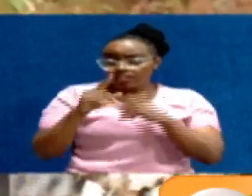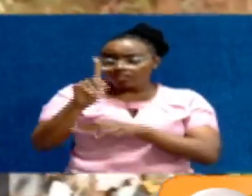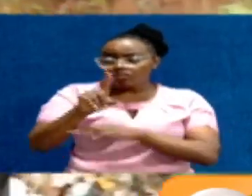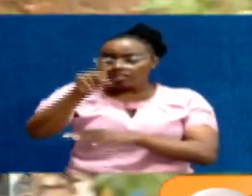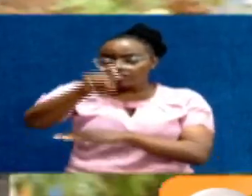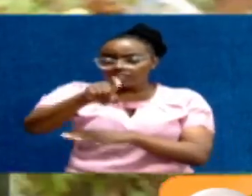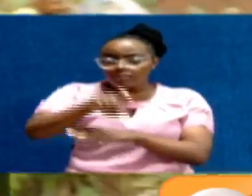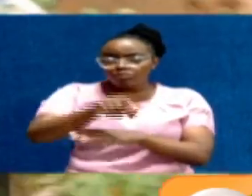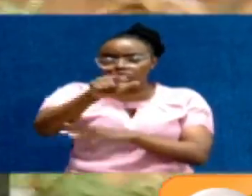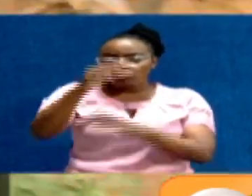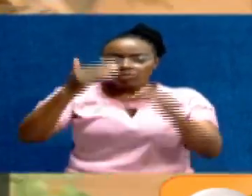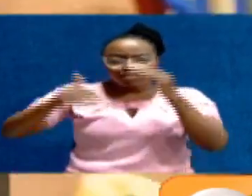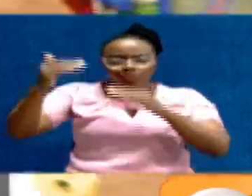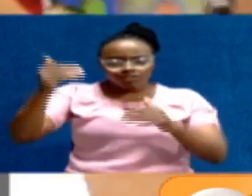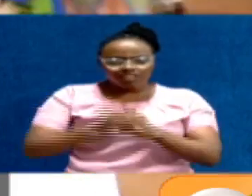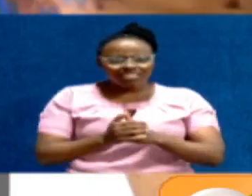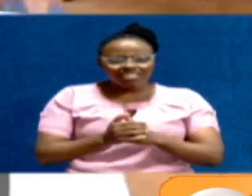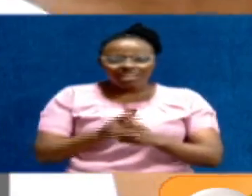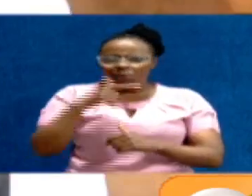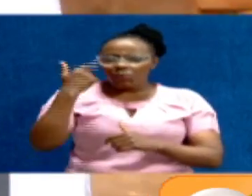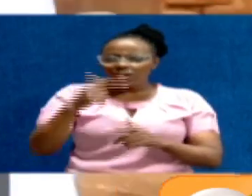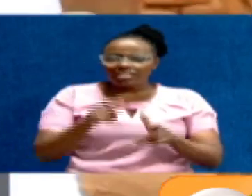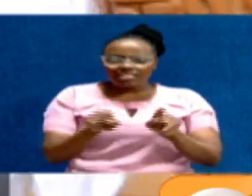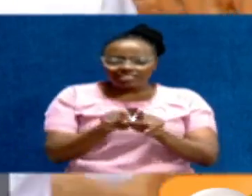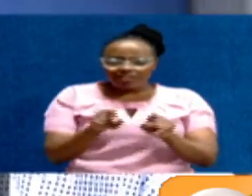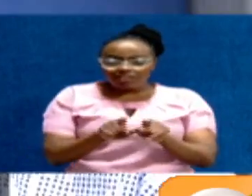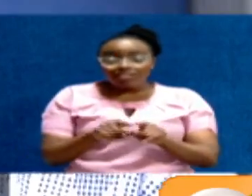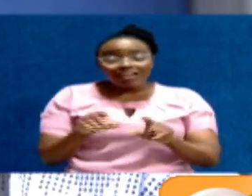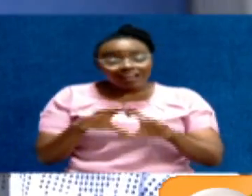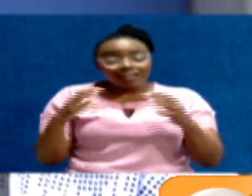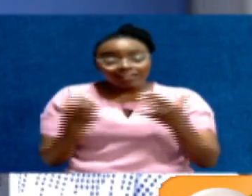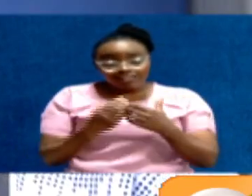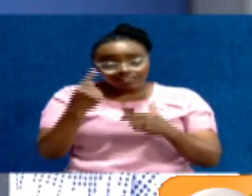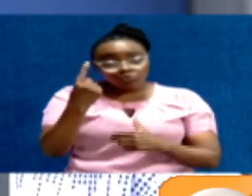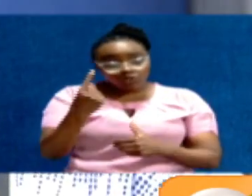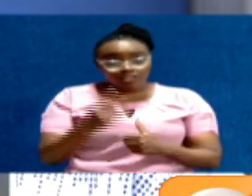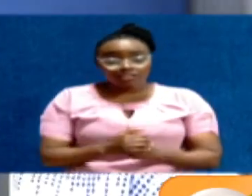Namwambia unafaa kwa university. 8 hivi sikalikuwa class 1.